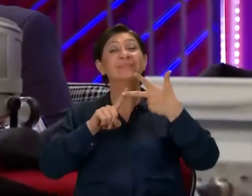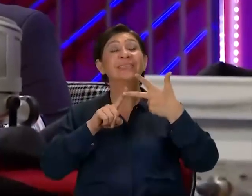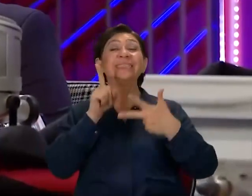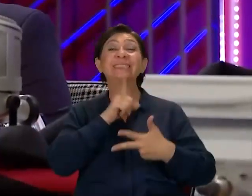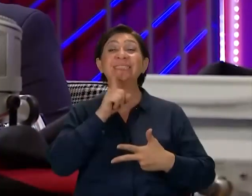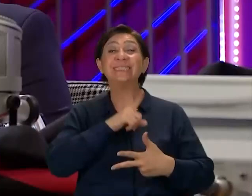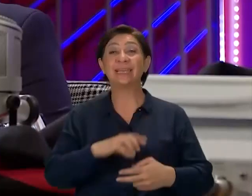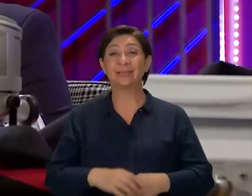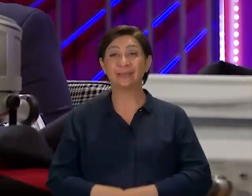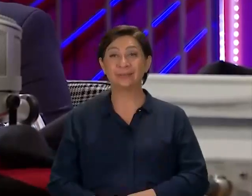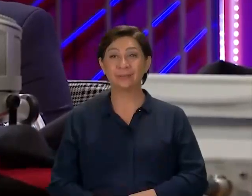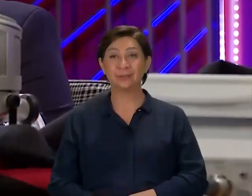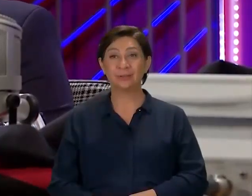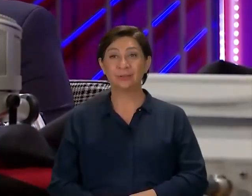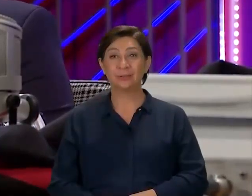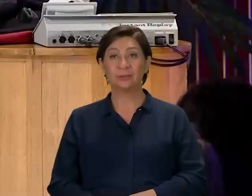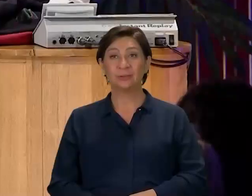Geldik İngilizce.